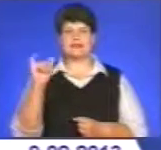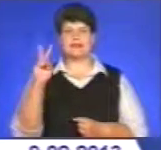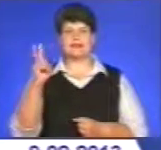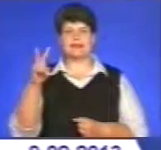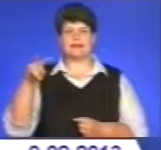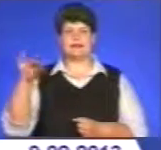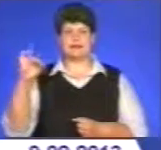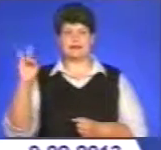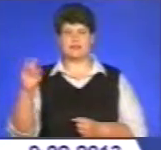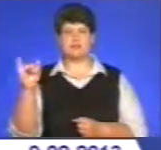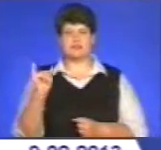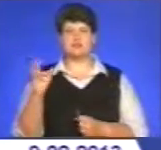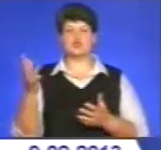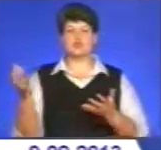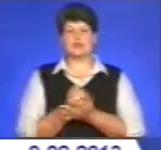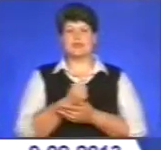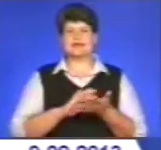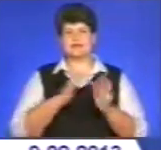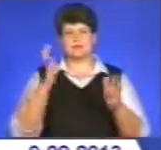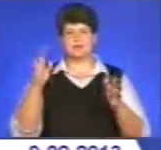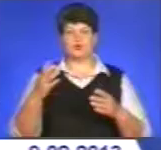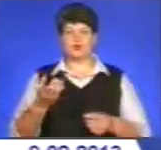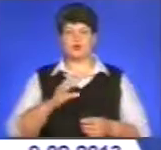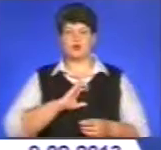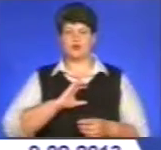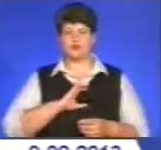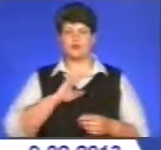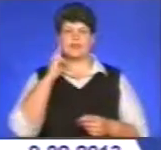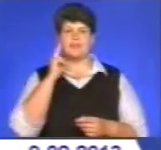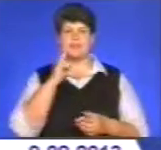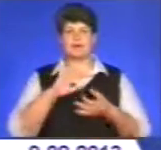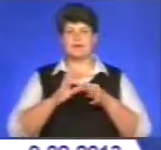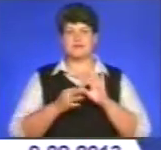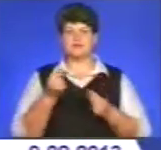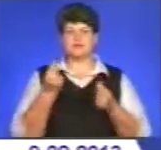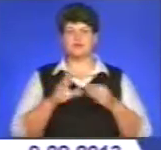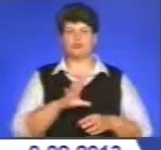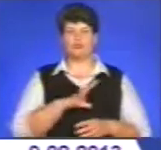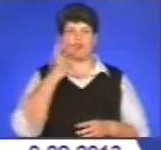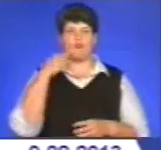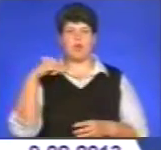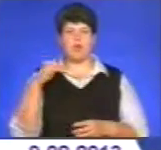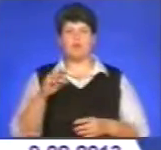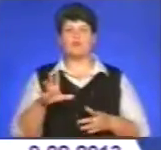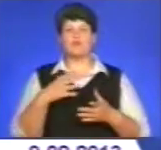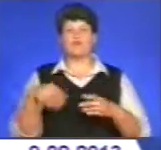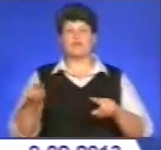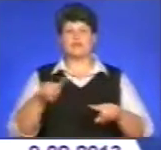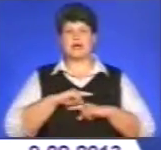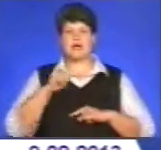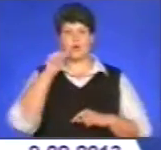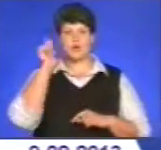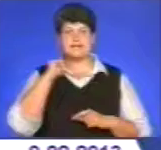України з футболу здобули срібну нагороду на Дефлімпійських іграх, що тривали у Болгарії. Нагадаємо, у фіналі українська